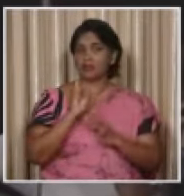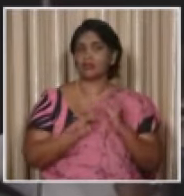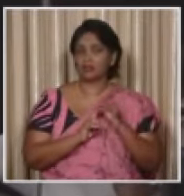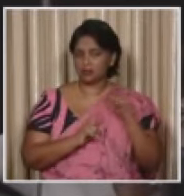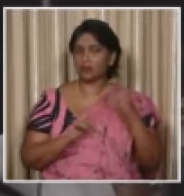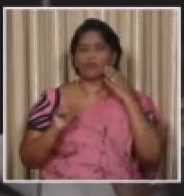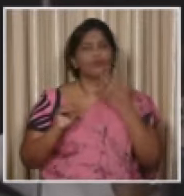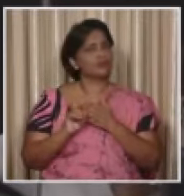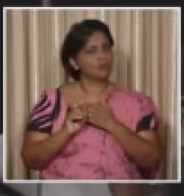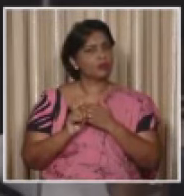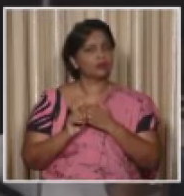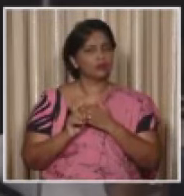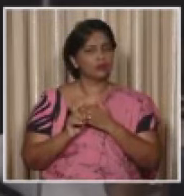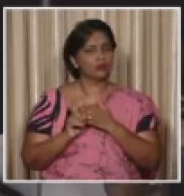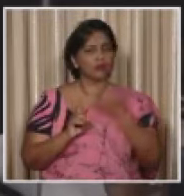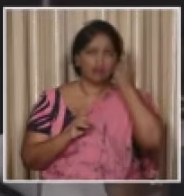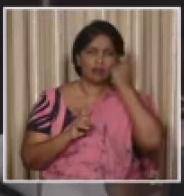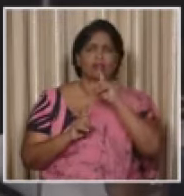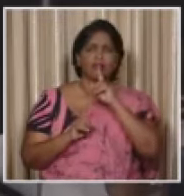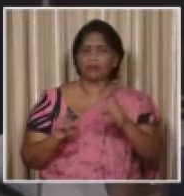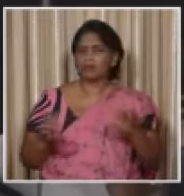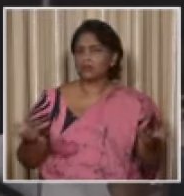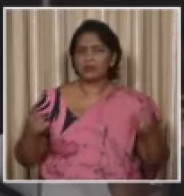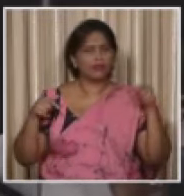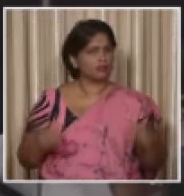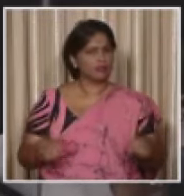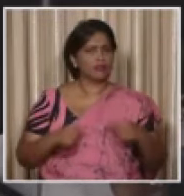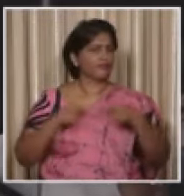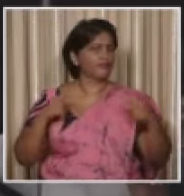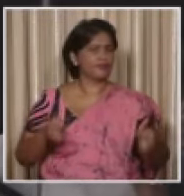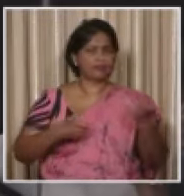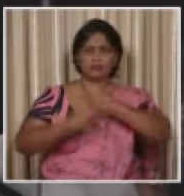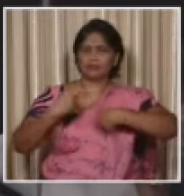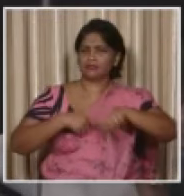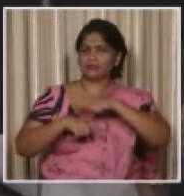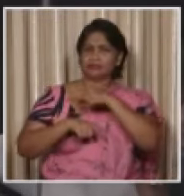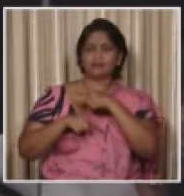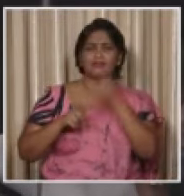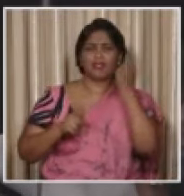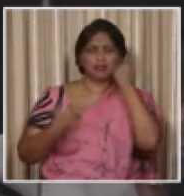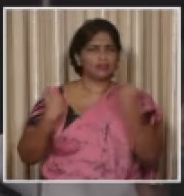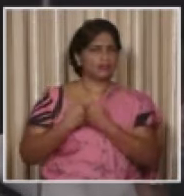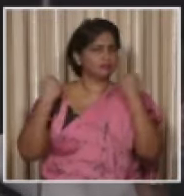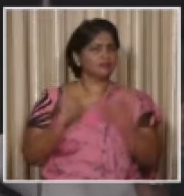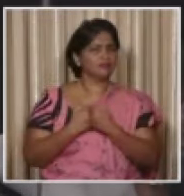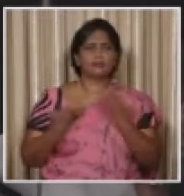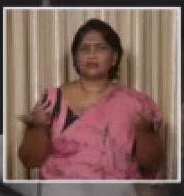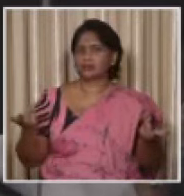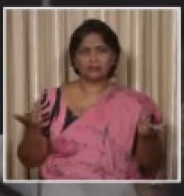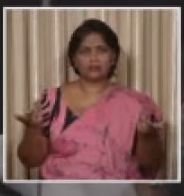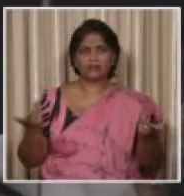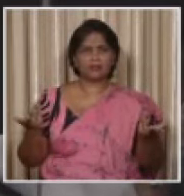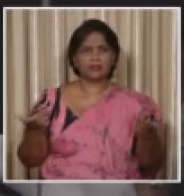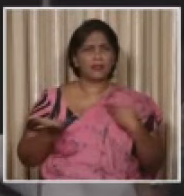මේ සම්බන්ධයෙන් මතයක් ප්‍රකාශ කරනවා. අද මේ විපක්ෂයේ ඇති වෙලා තියෙන මත ගැටීම් පිළිබඳව මොකද මම හිතන